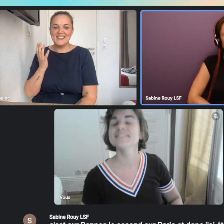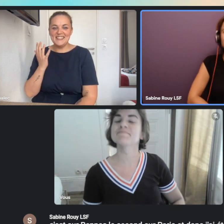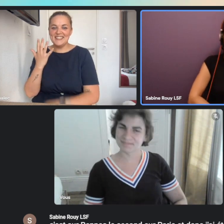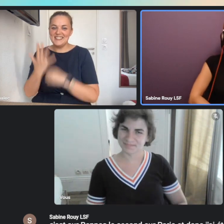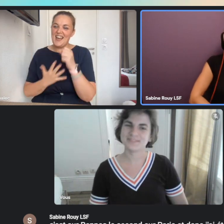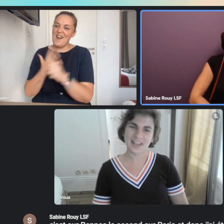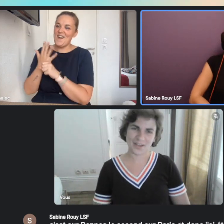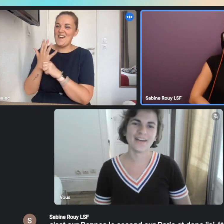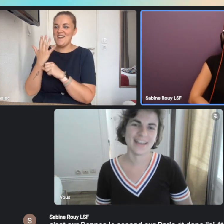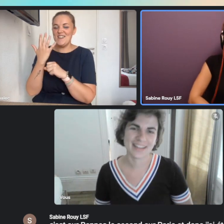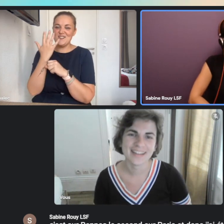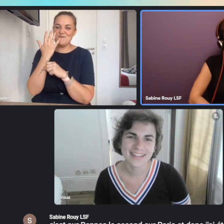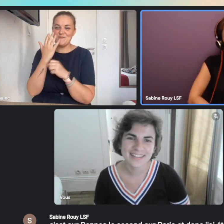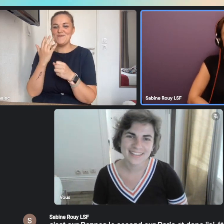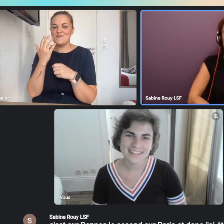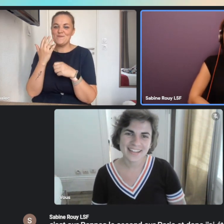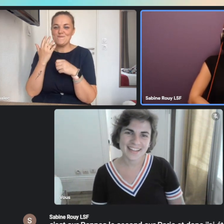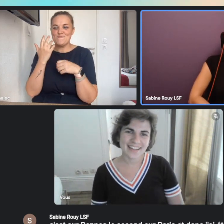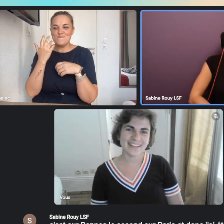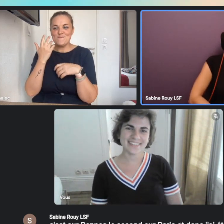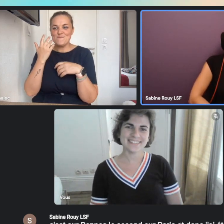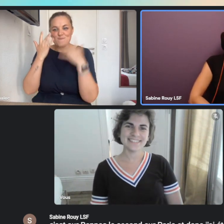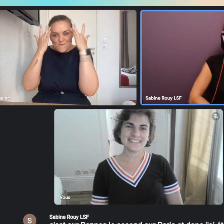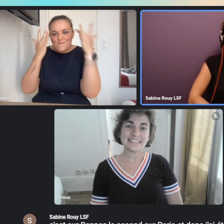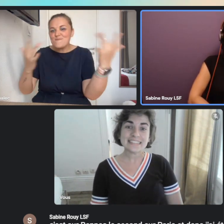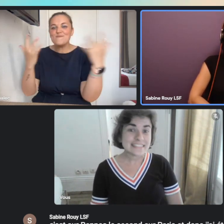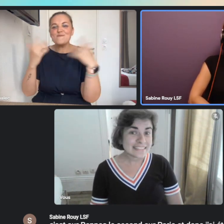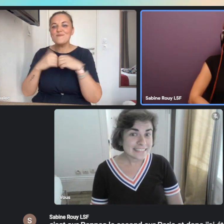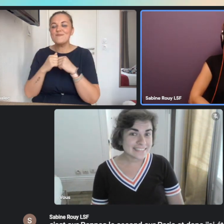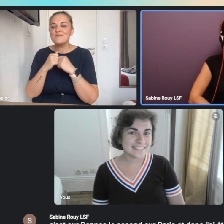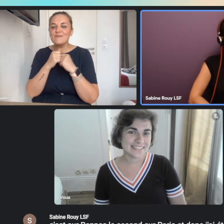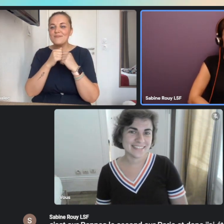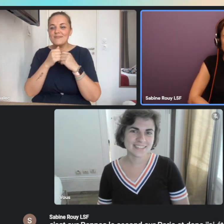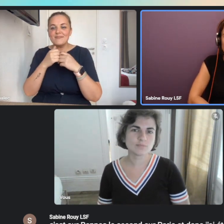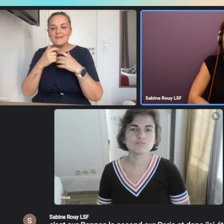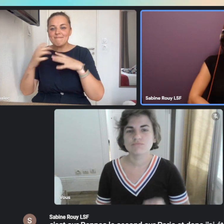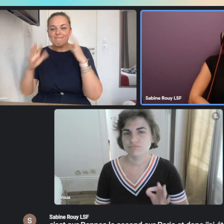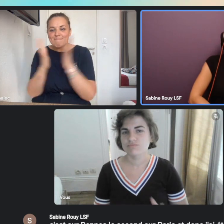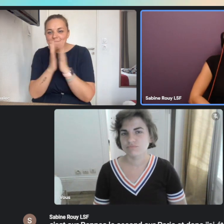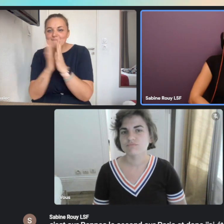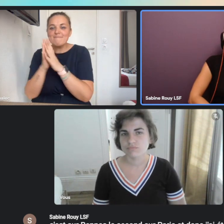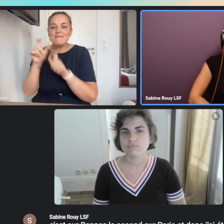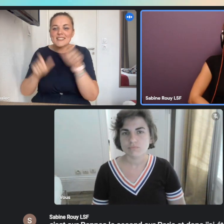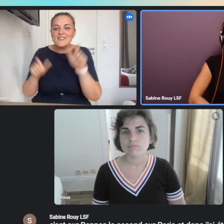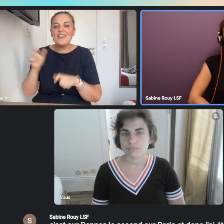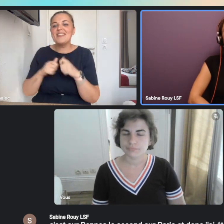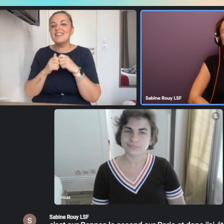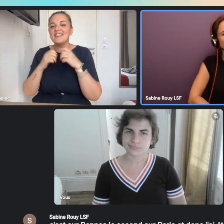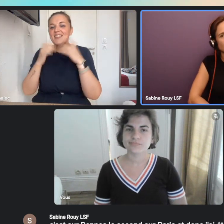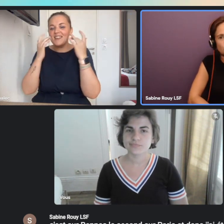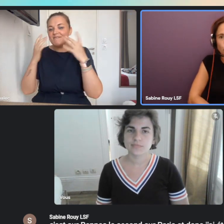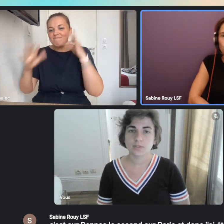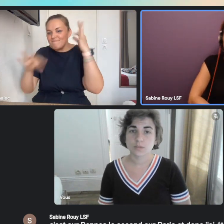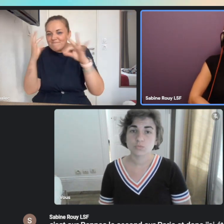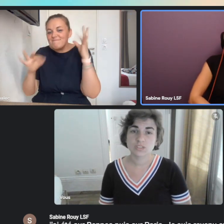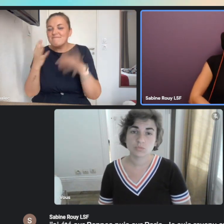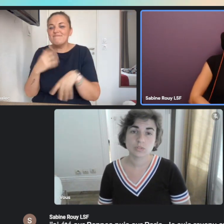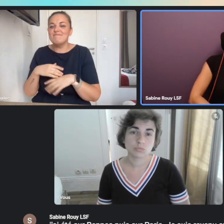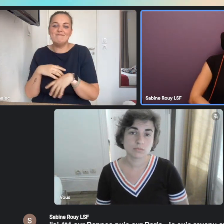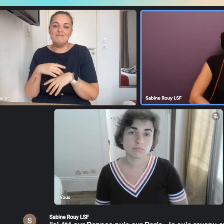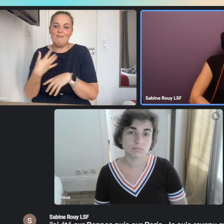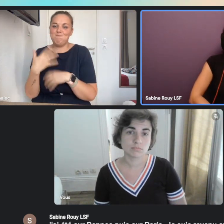bien. 5 ans, c'est voilà, c'était une expérience. C'était l'occasion de rencontrer